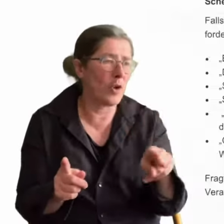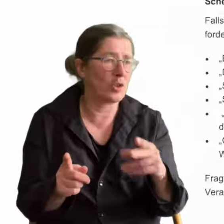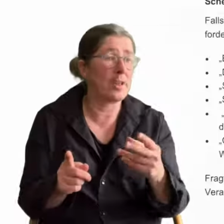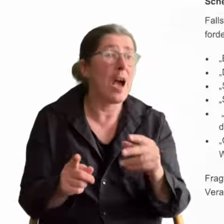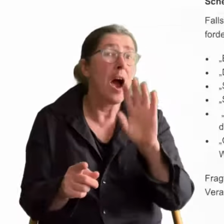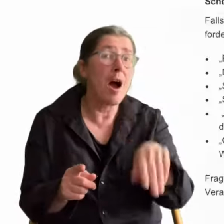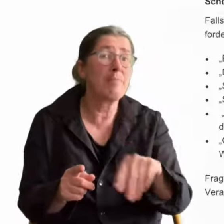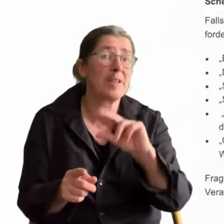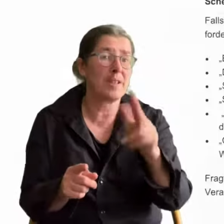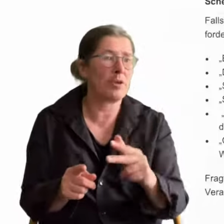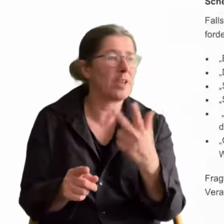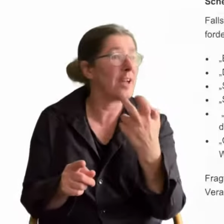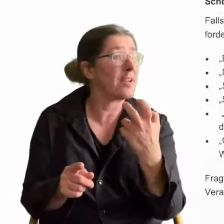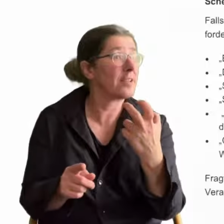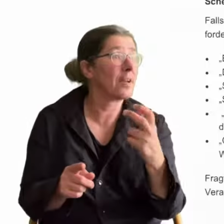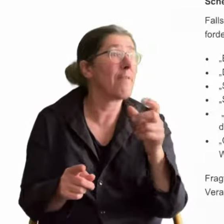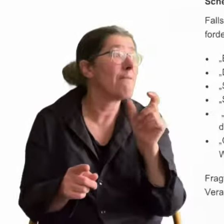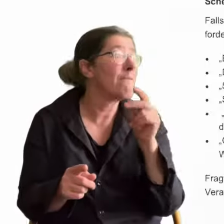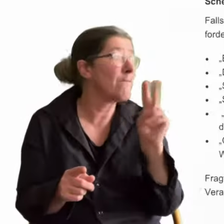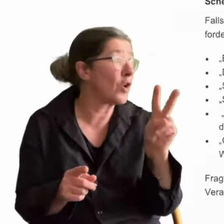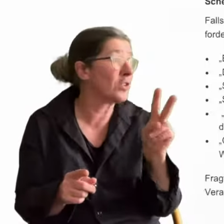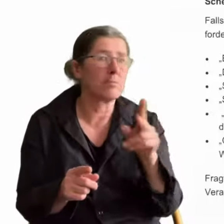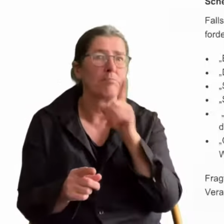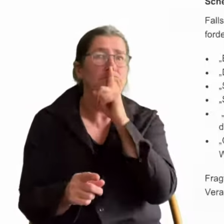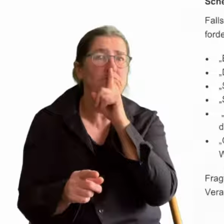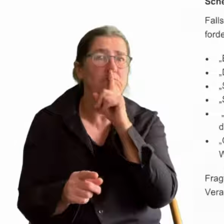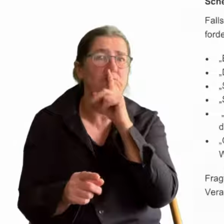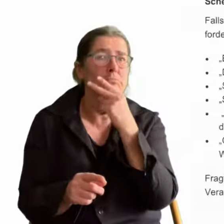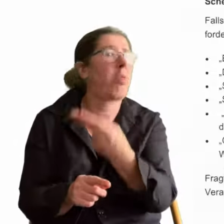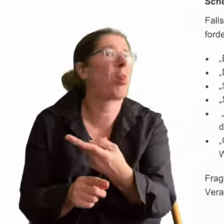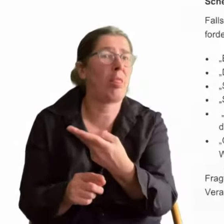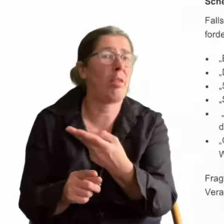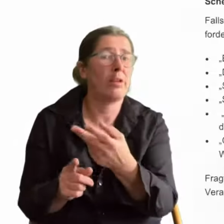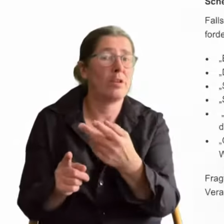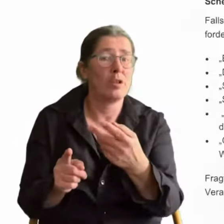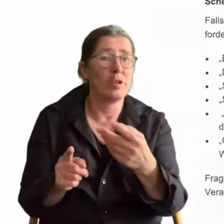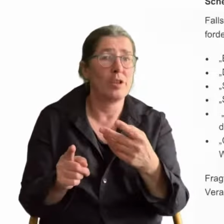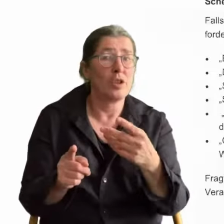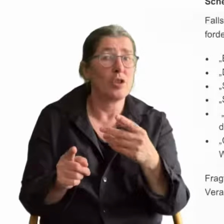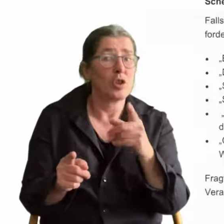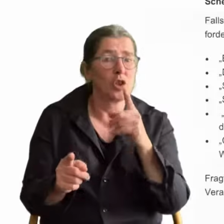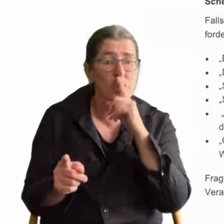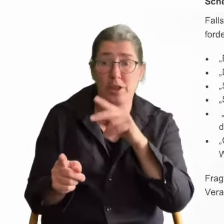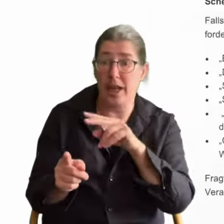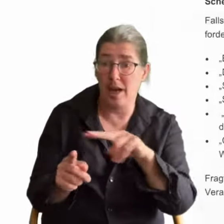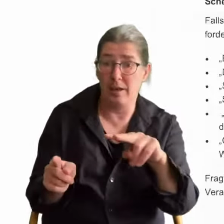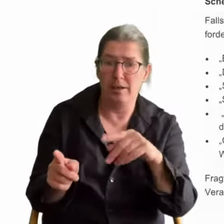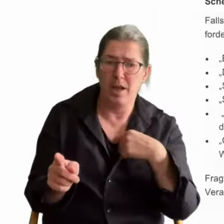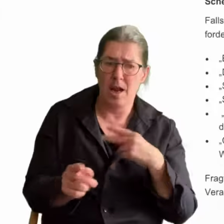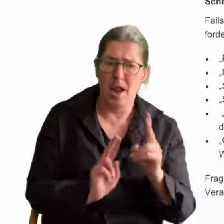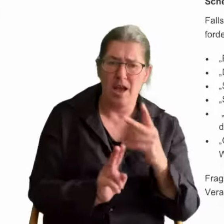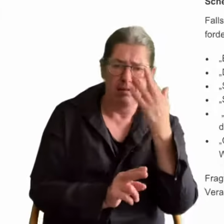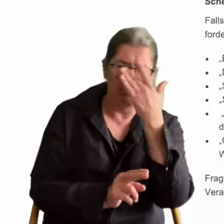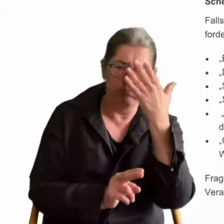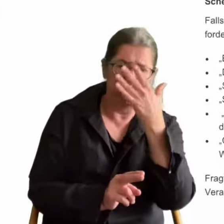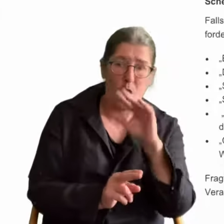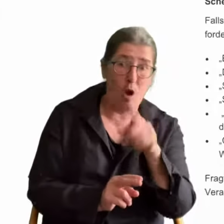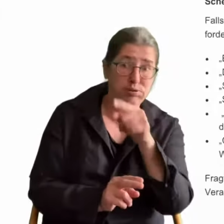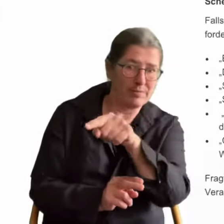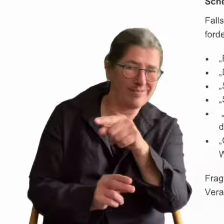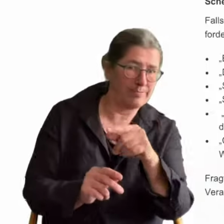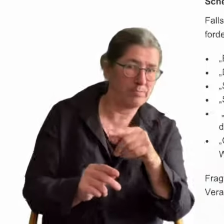und ab 330 volt ist stille und zwar eine stille wo der lehrer vermuten müsste dass der schüler